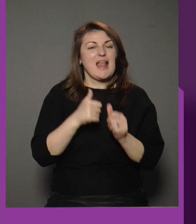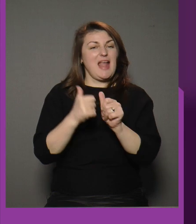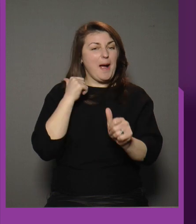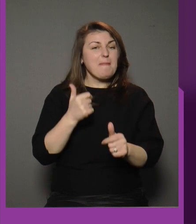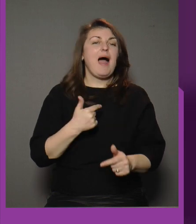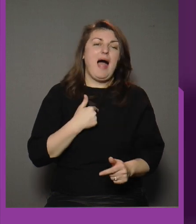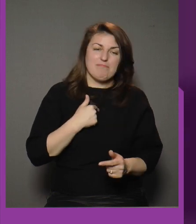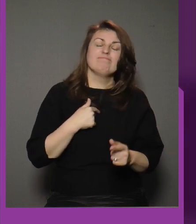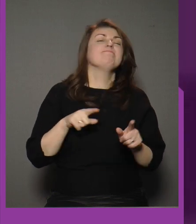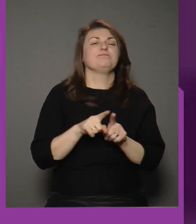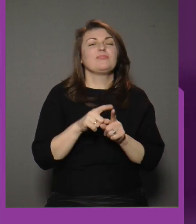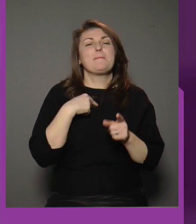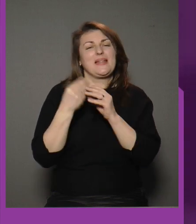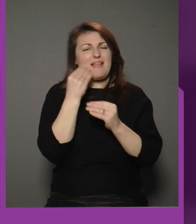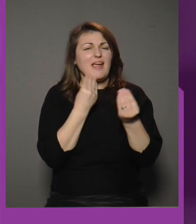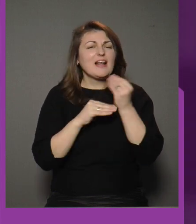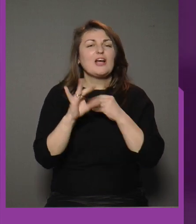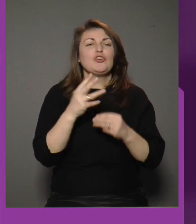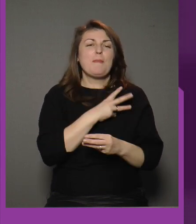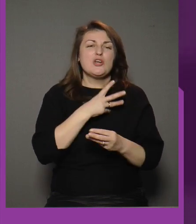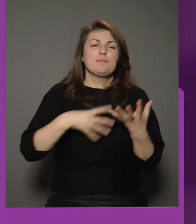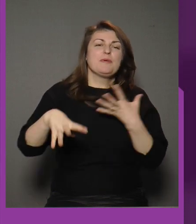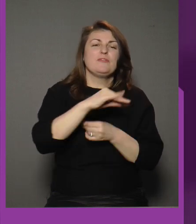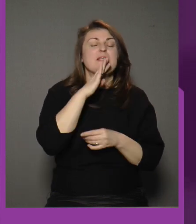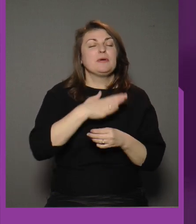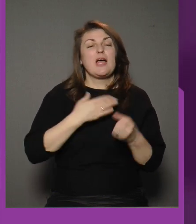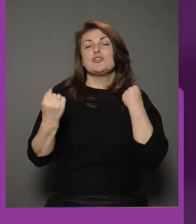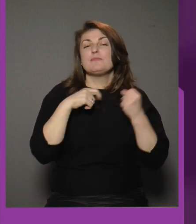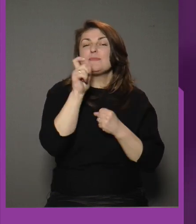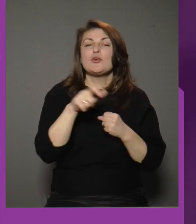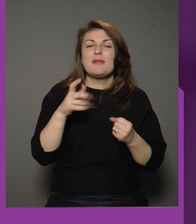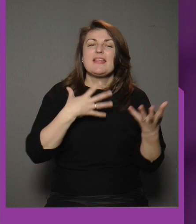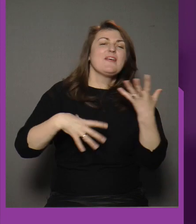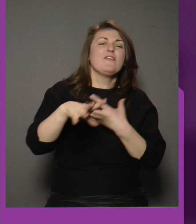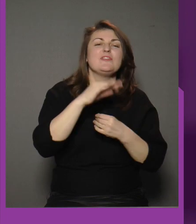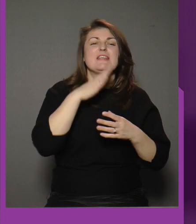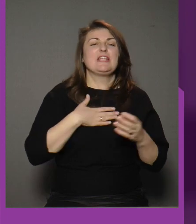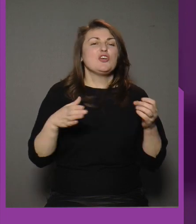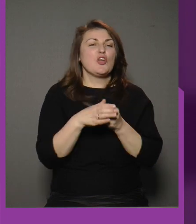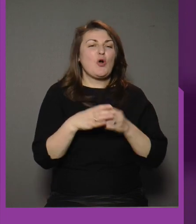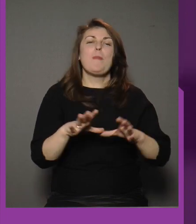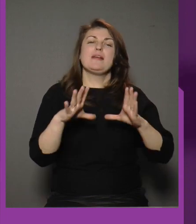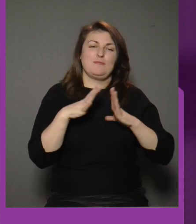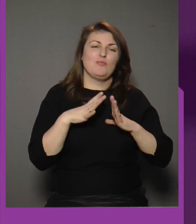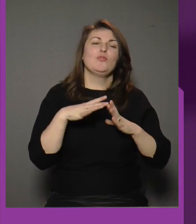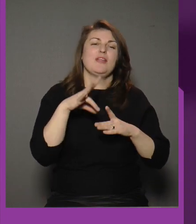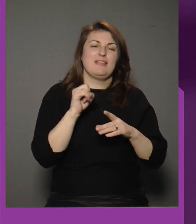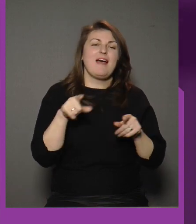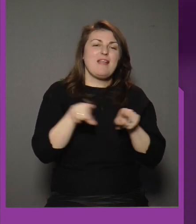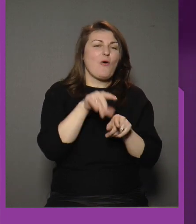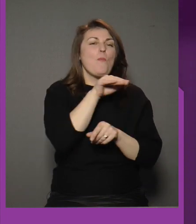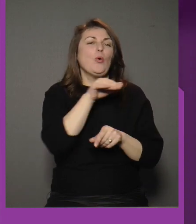ми все ж таки найкраще і бажаємо всім нашим спортсменам, всій нашій команді бути і на такому рівні